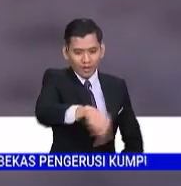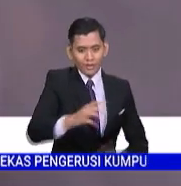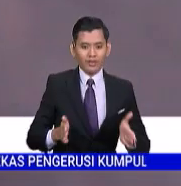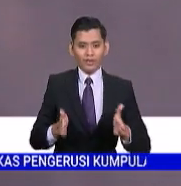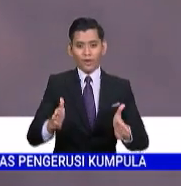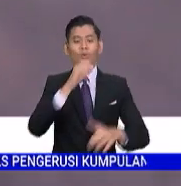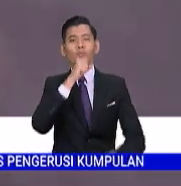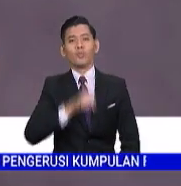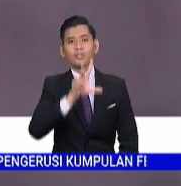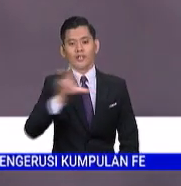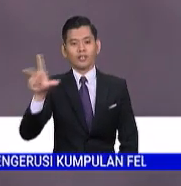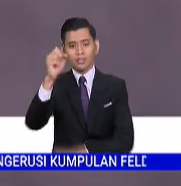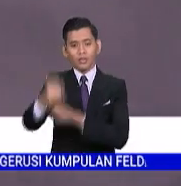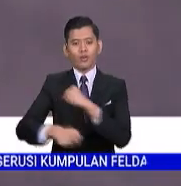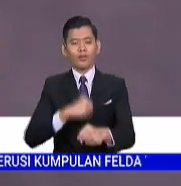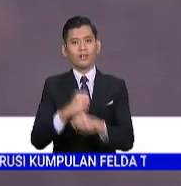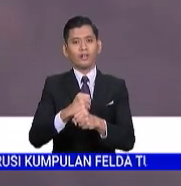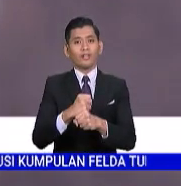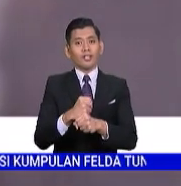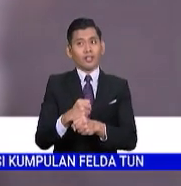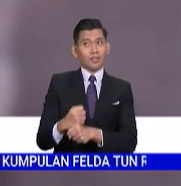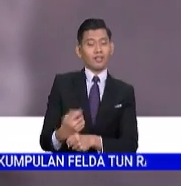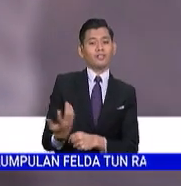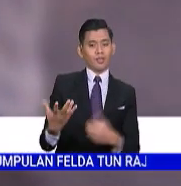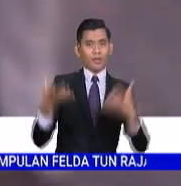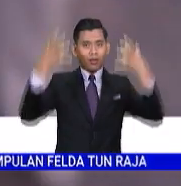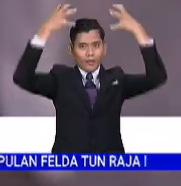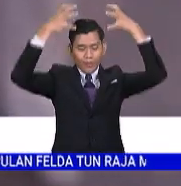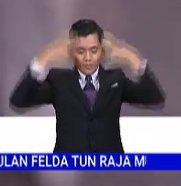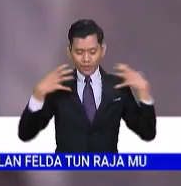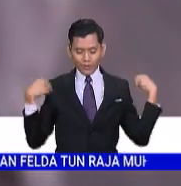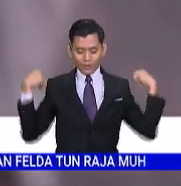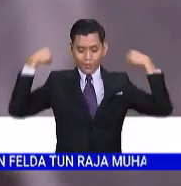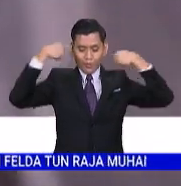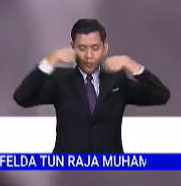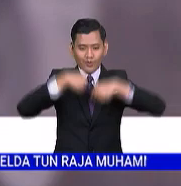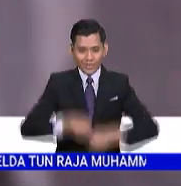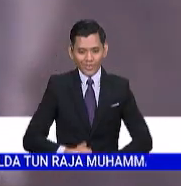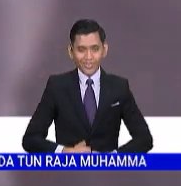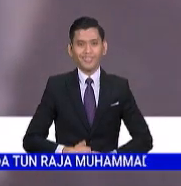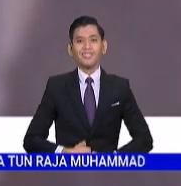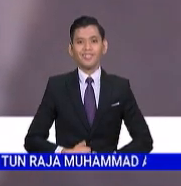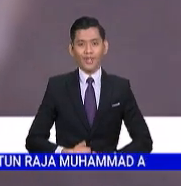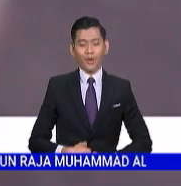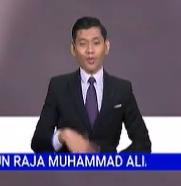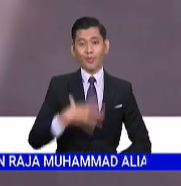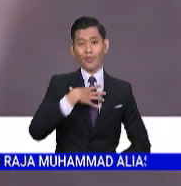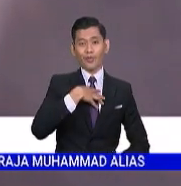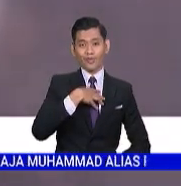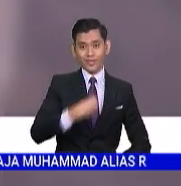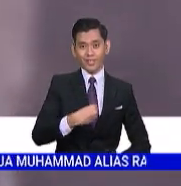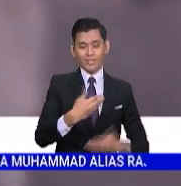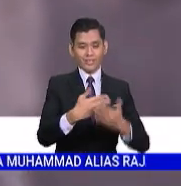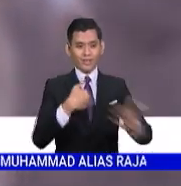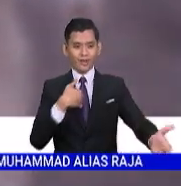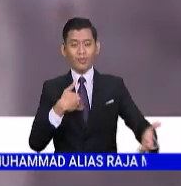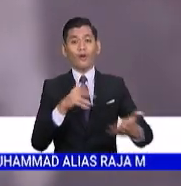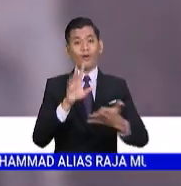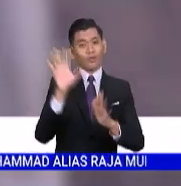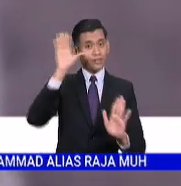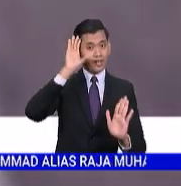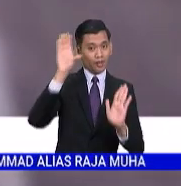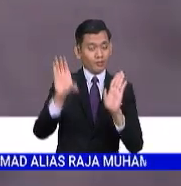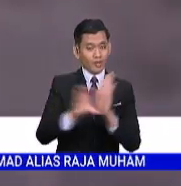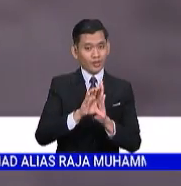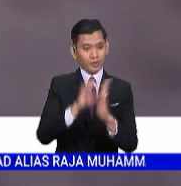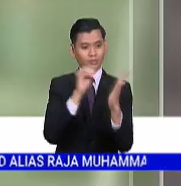tahun itu difahamkan telah mengambil gambar dirinya memakai helmet dan sut hazmat berwarna putih sebelum foto berkenaan dimuat naik di